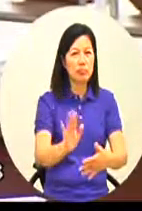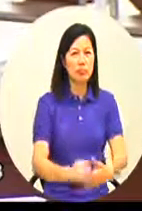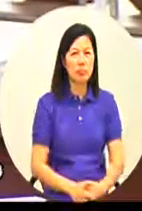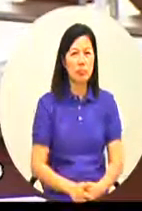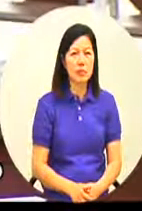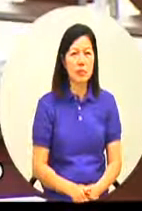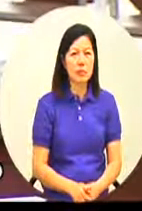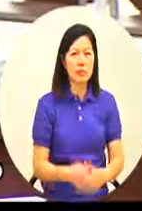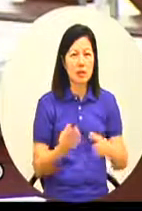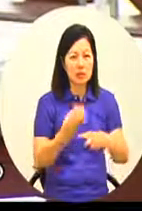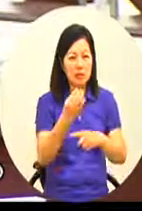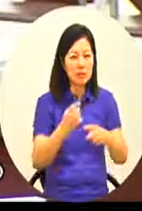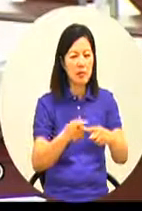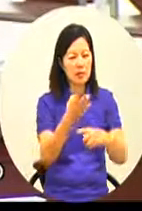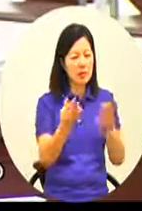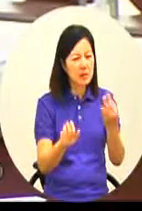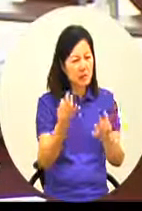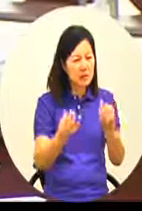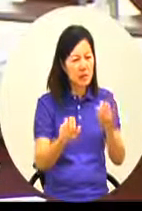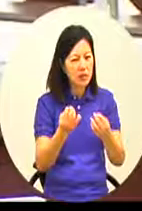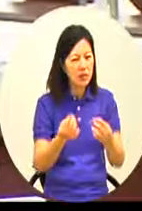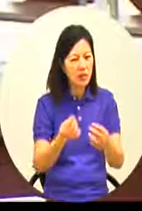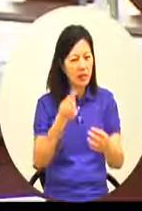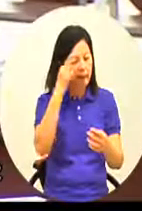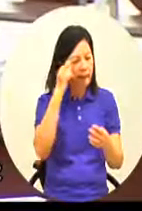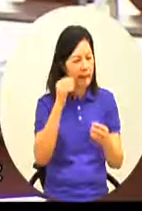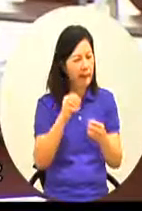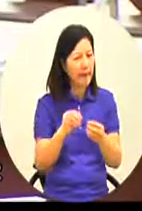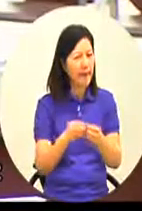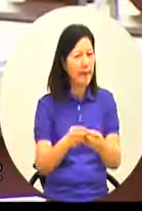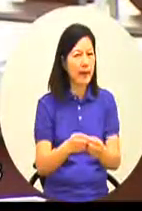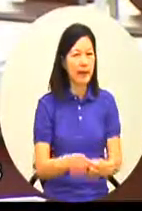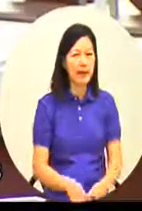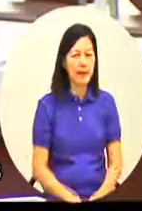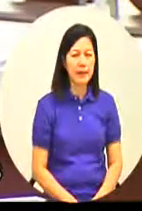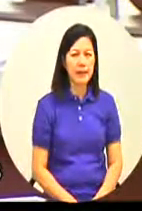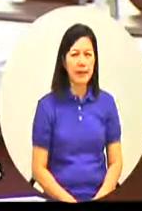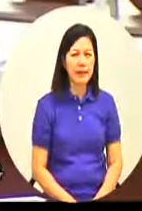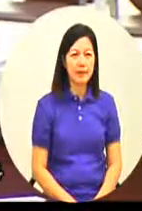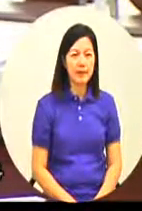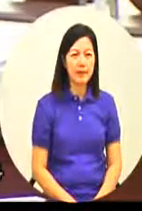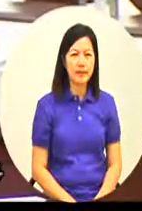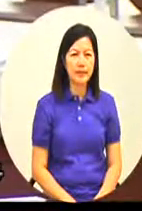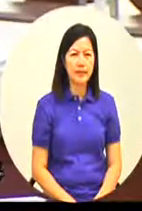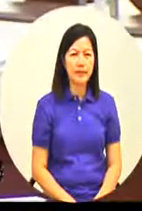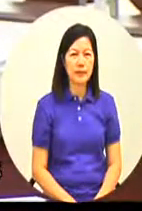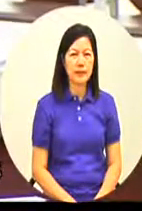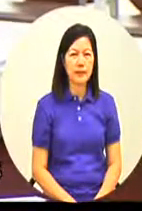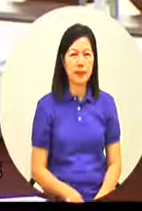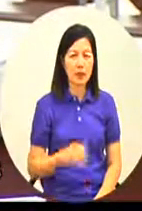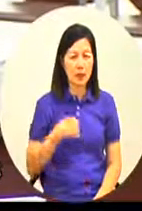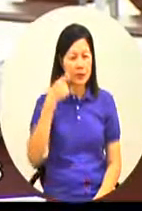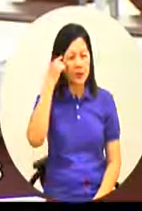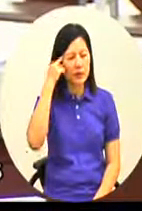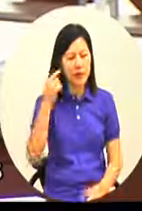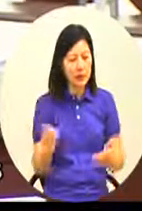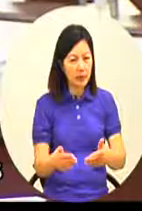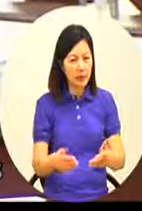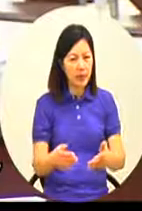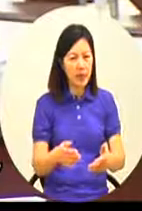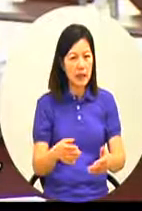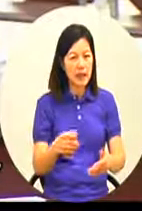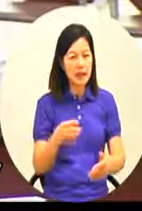正有伤离谱呀！哦，所以咧，本身感觉讲吼，啊，咱的建设各方面的咱无够钱的